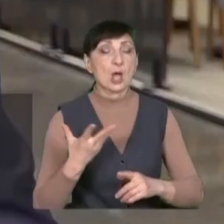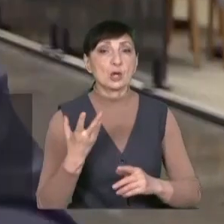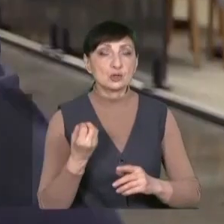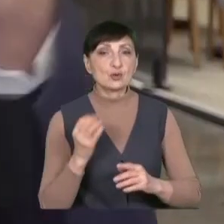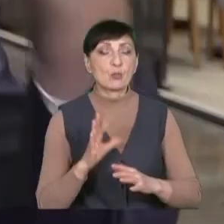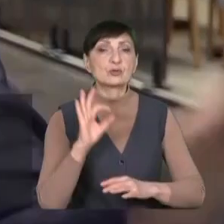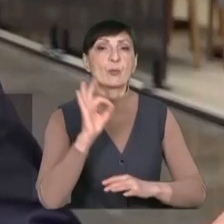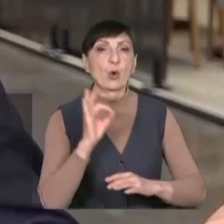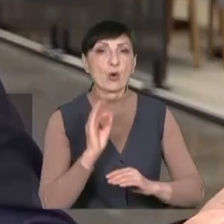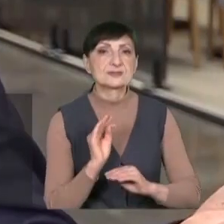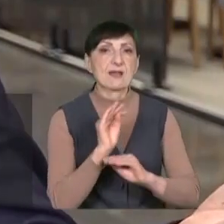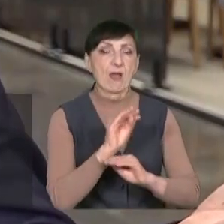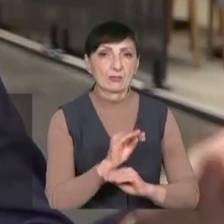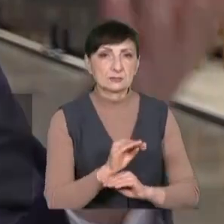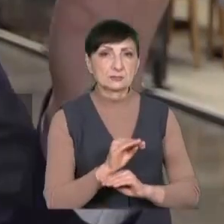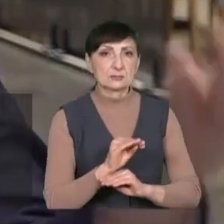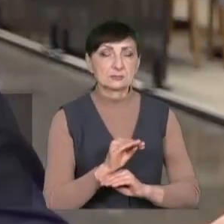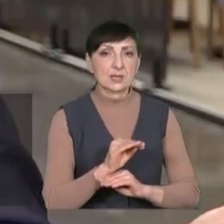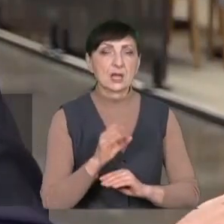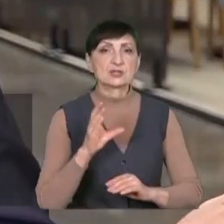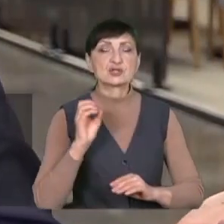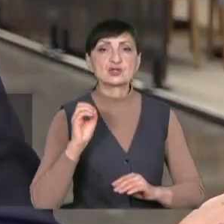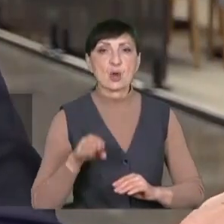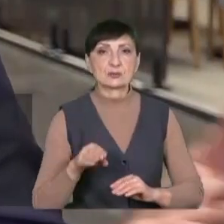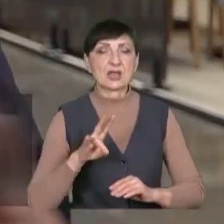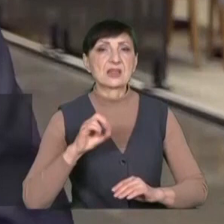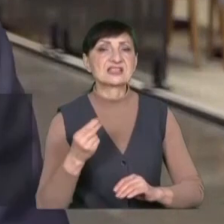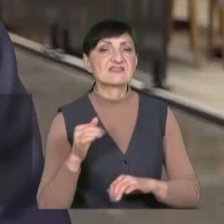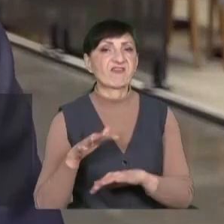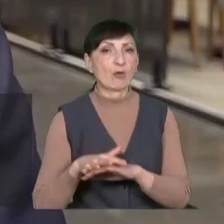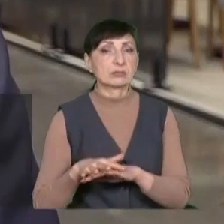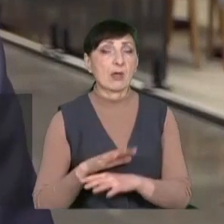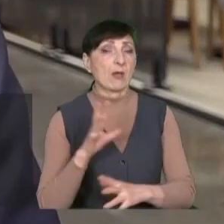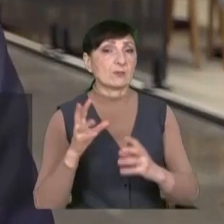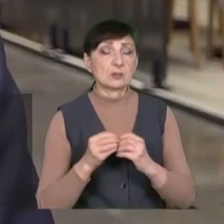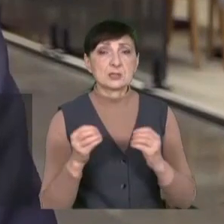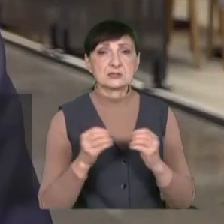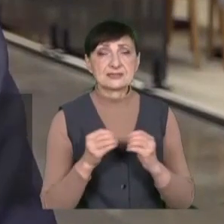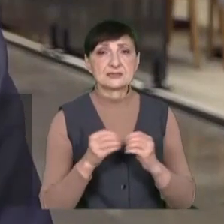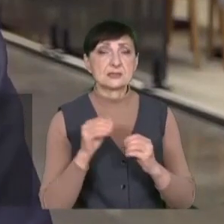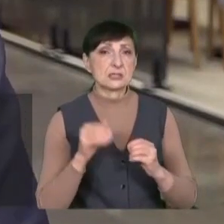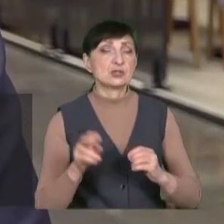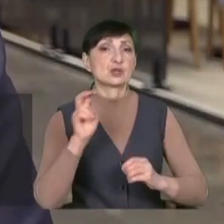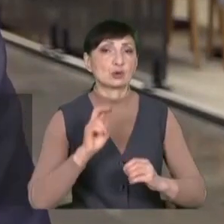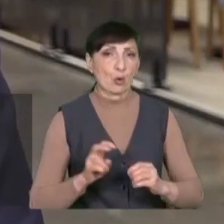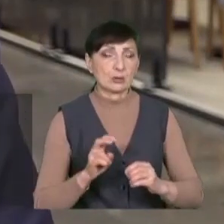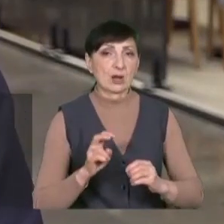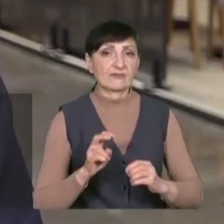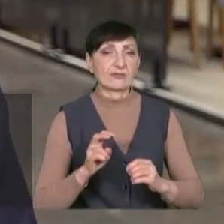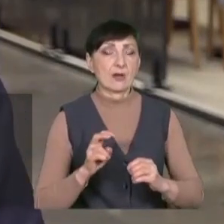будет добавляться деньги со счета национального фонда, и где-то порядка 10 тысяч долларов мы